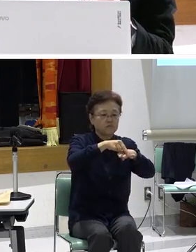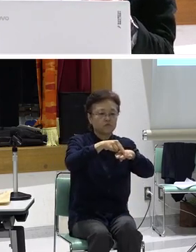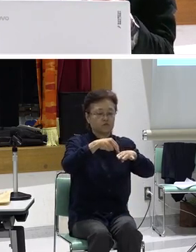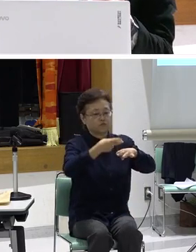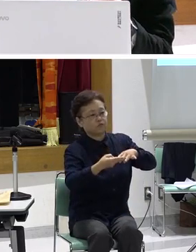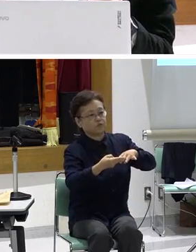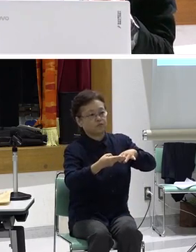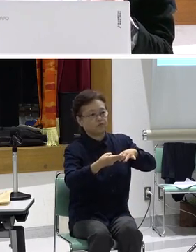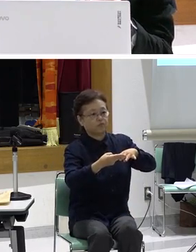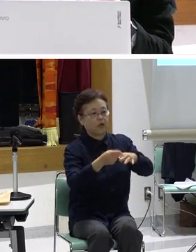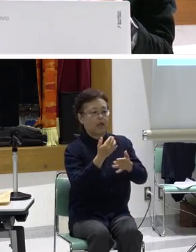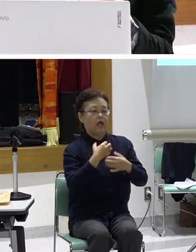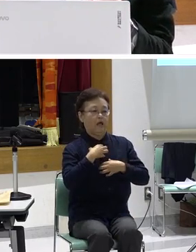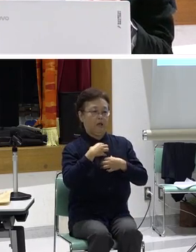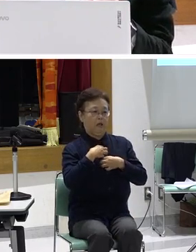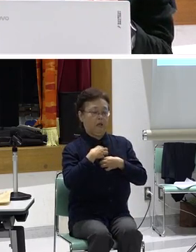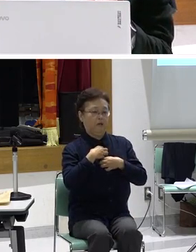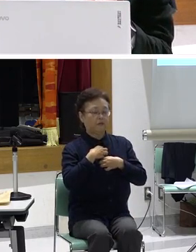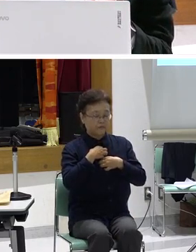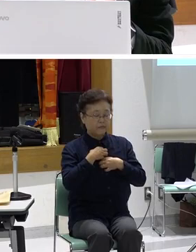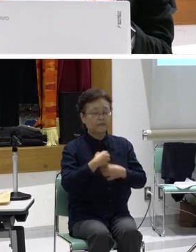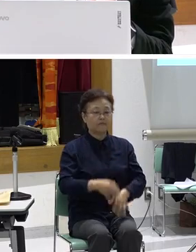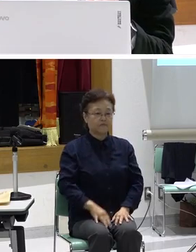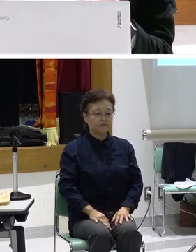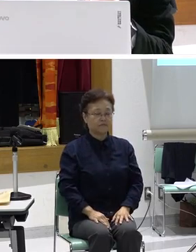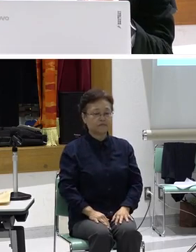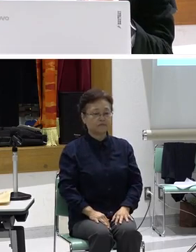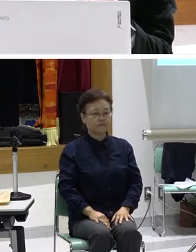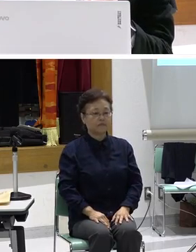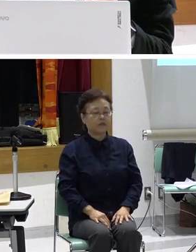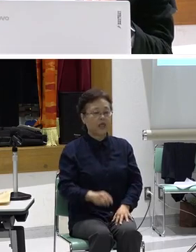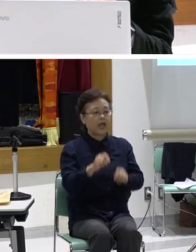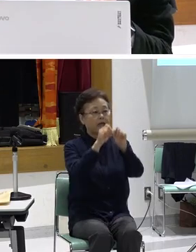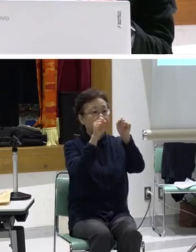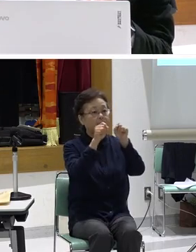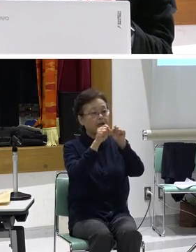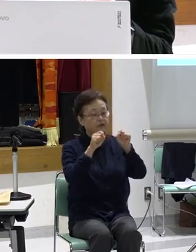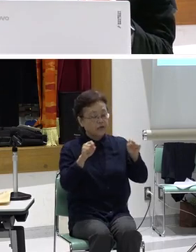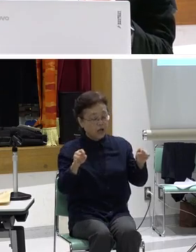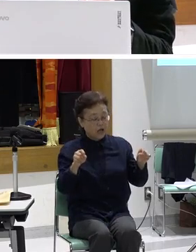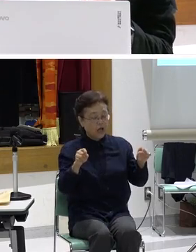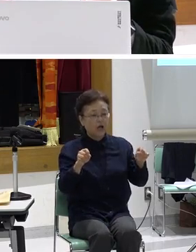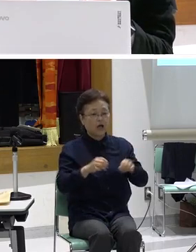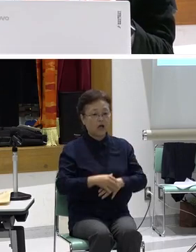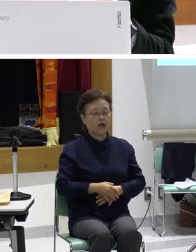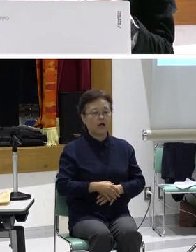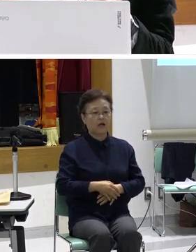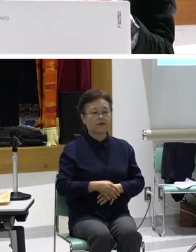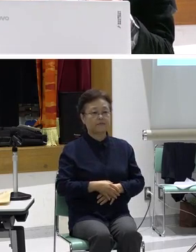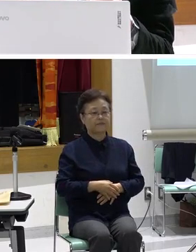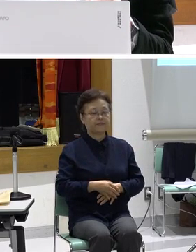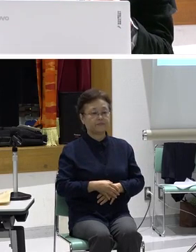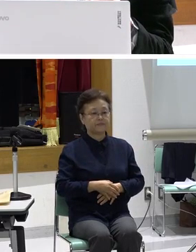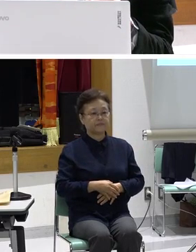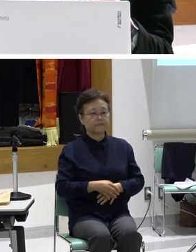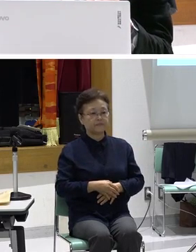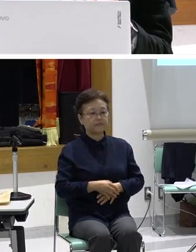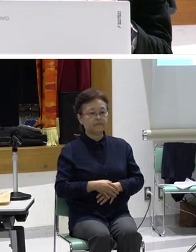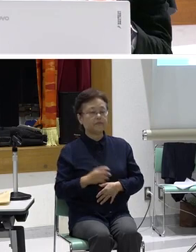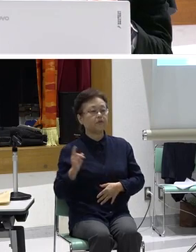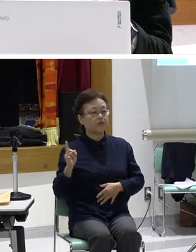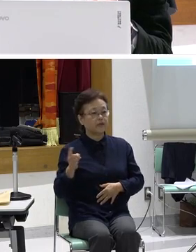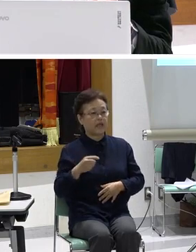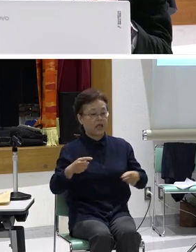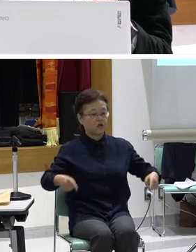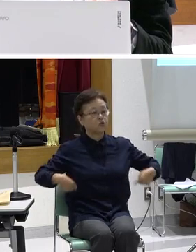今みたいな構造になったりしてるんですね。で結果どうなったかというと、まあ、私たち車椅子のものにと